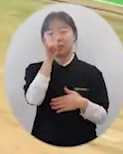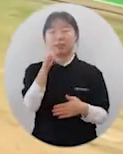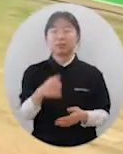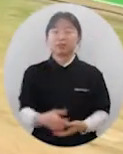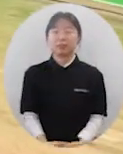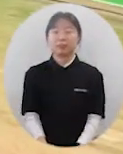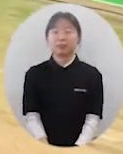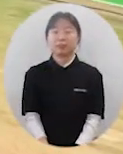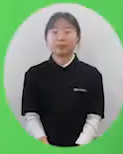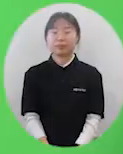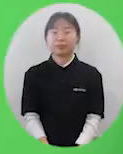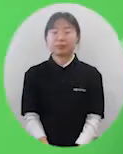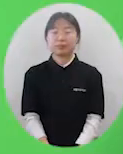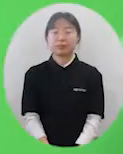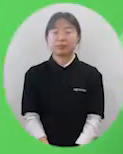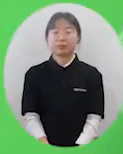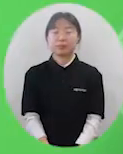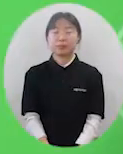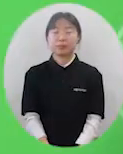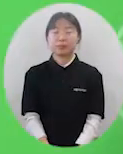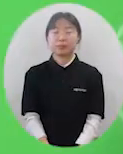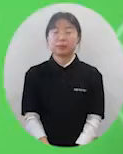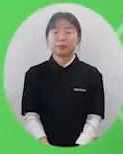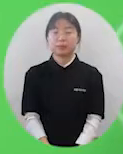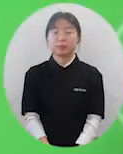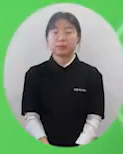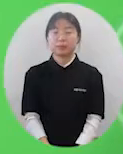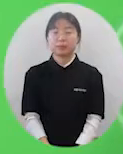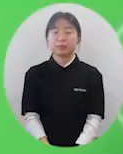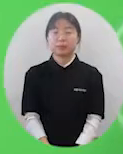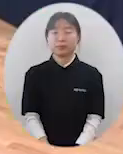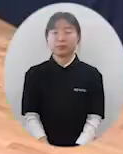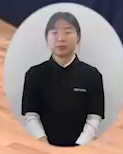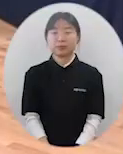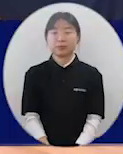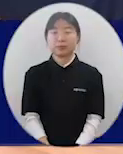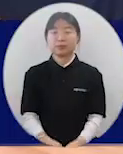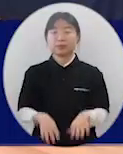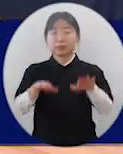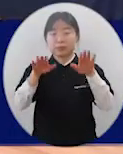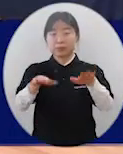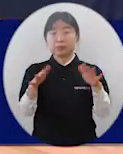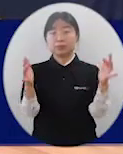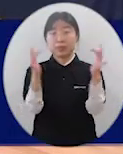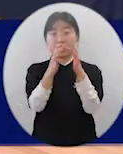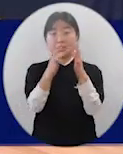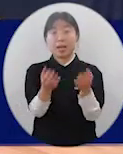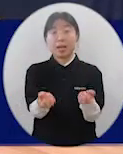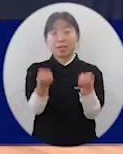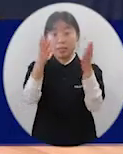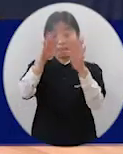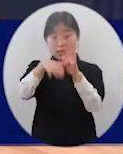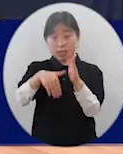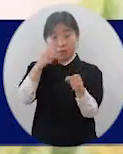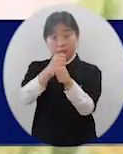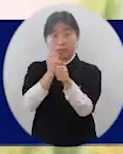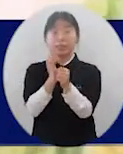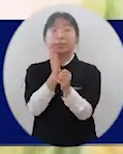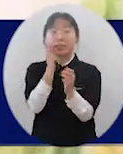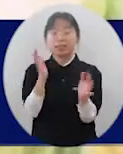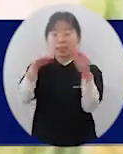등을 진행하며 모두가 함께 즐기는 축제가 됐습니다. 이번 온택트 김장 나눔 축제를 통해 함께